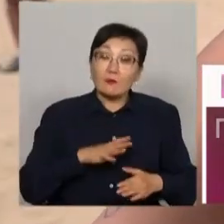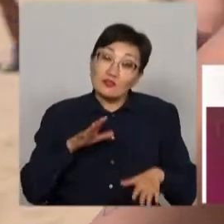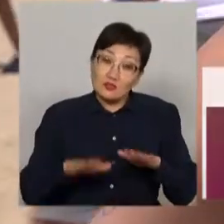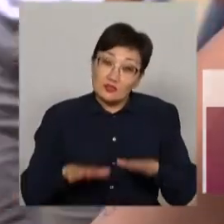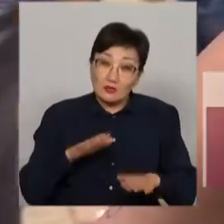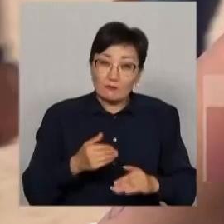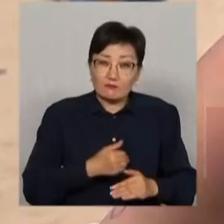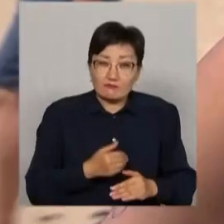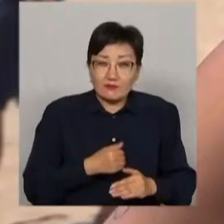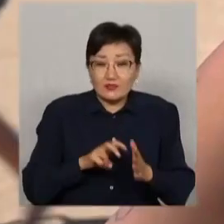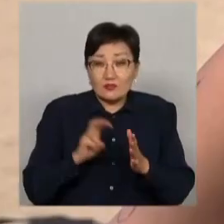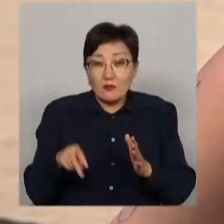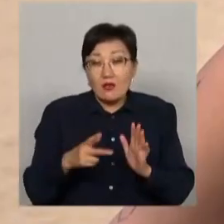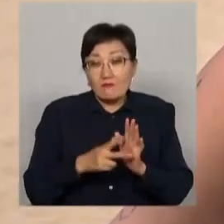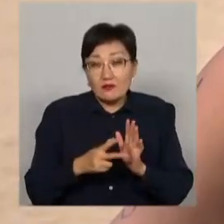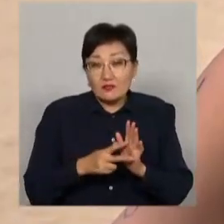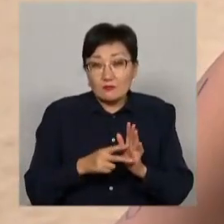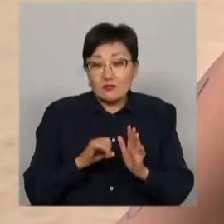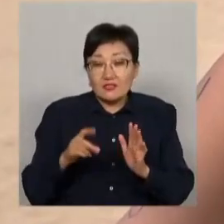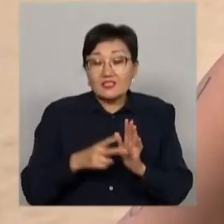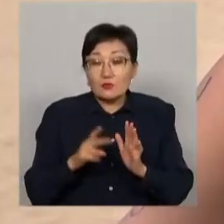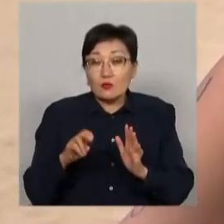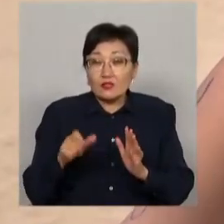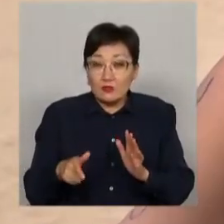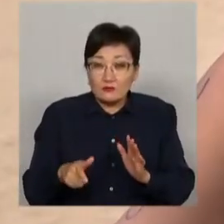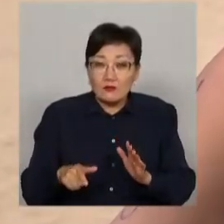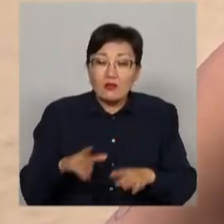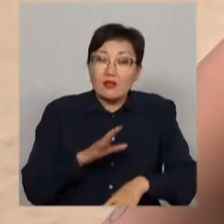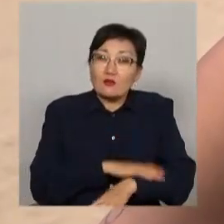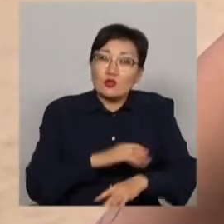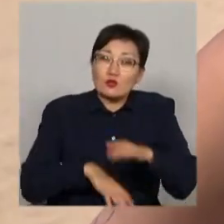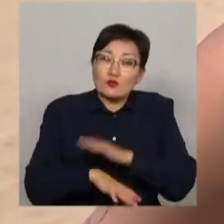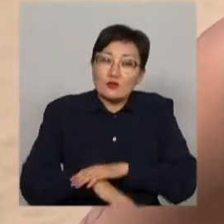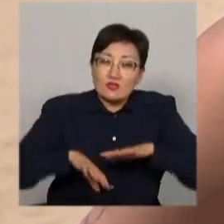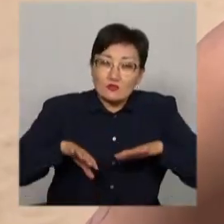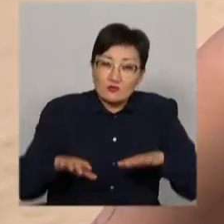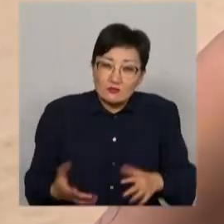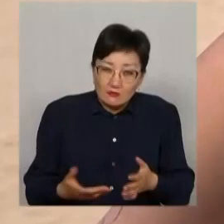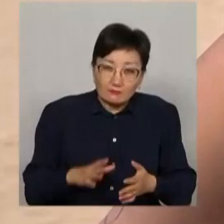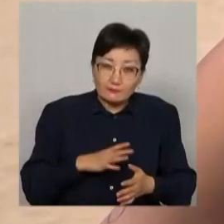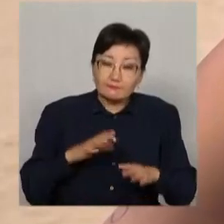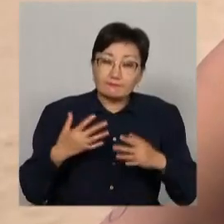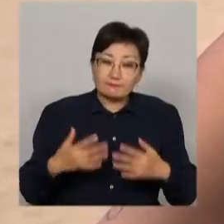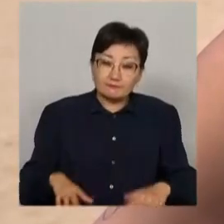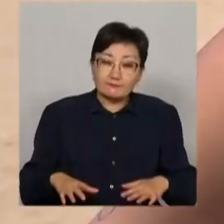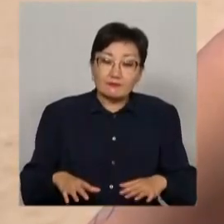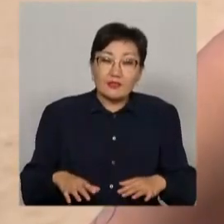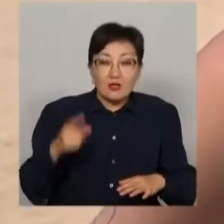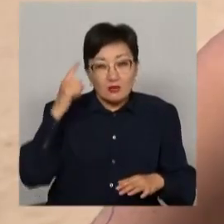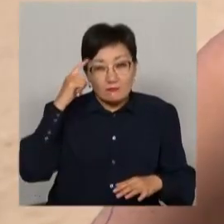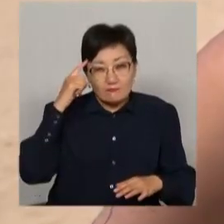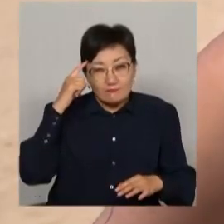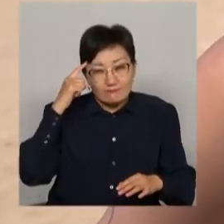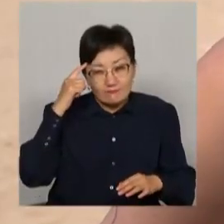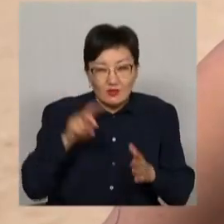хотел сняться на 8-м или 7-м километре. Руки просто неимоверно горели. Уже всякие мысли пошли,